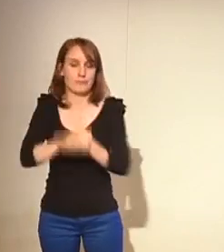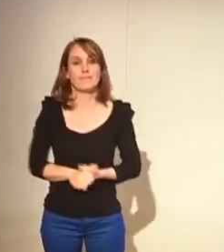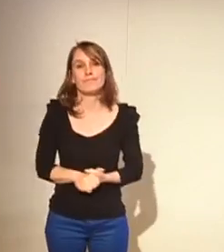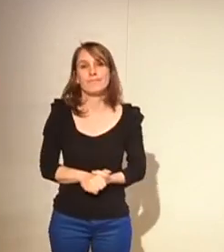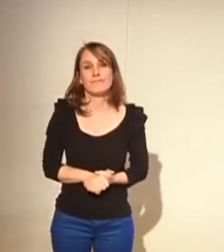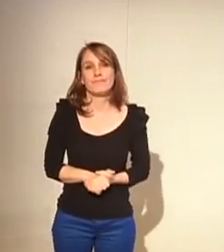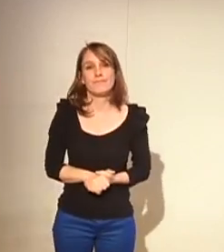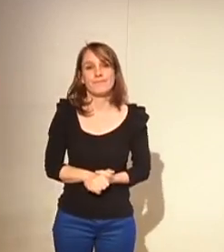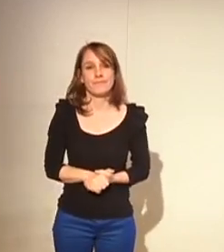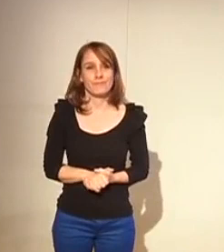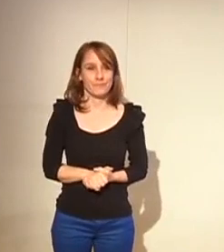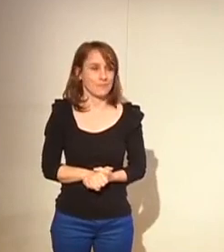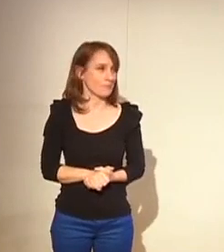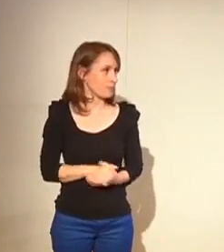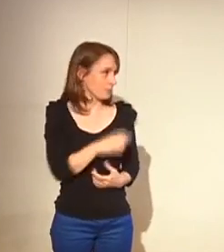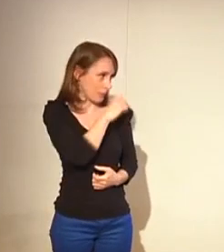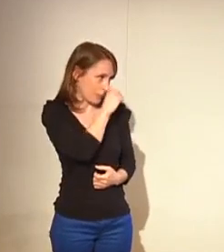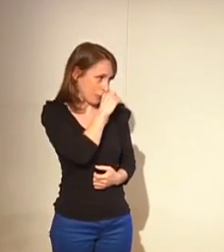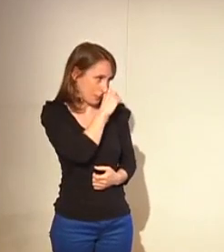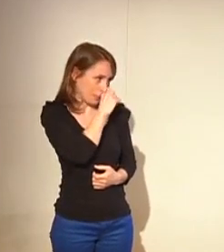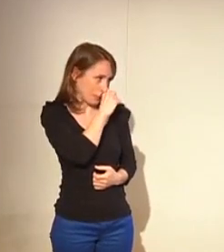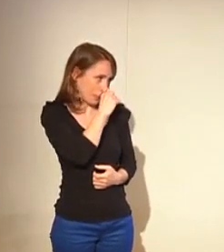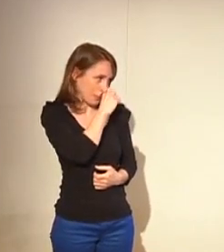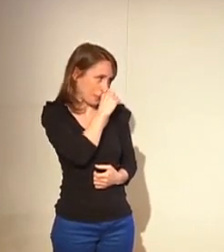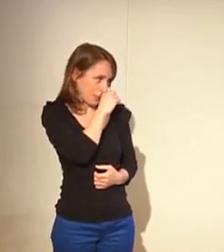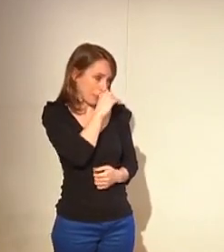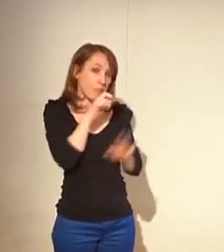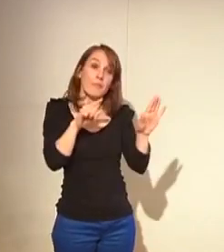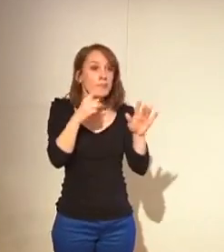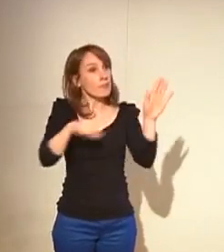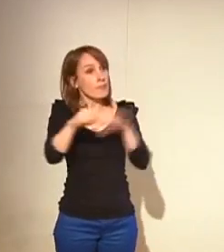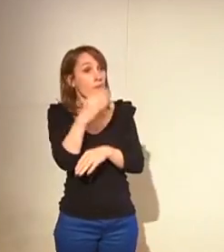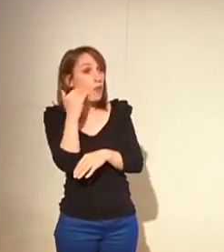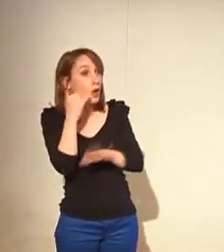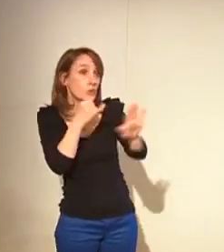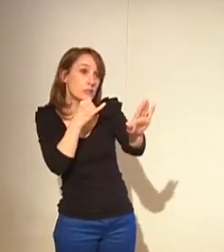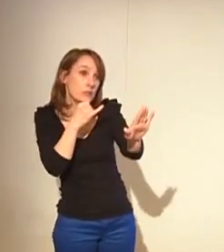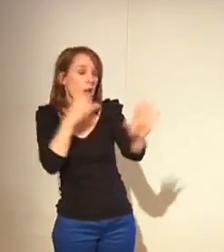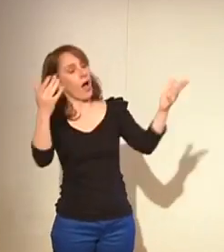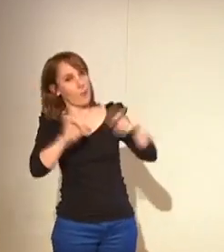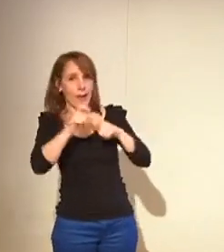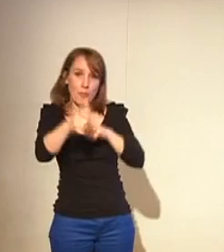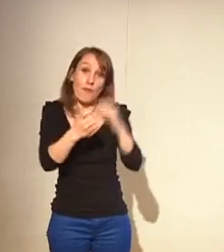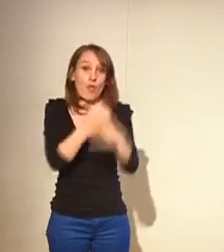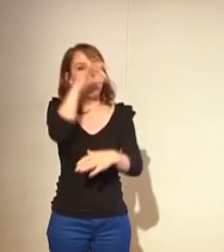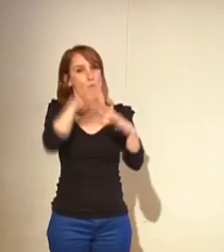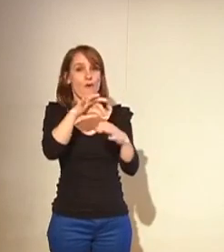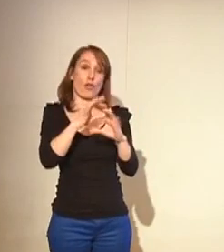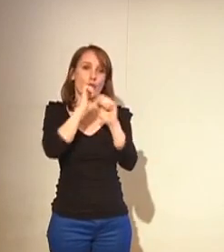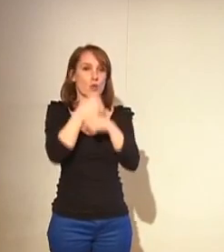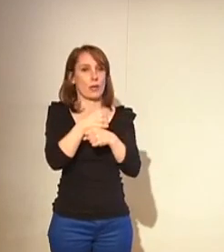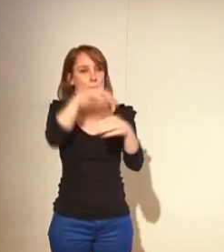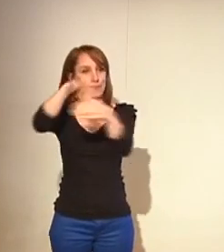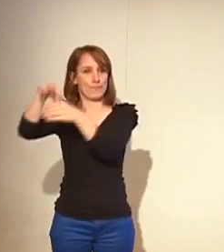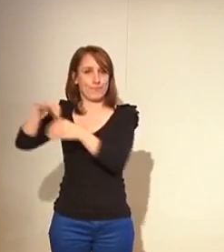bien et nous pouvons donc revenir pour pas vous ennuyez trop un nouveau vote à butin secret après le